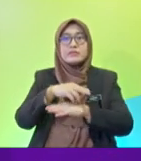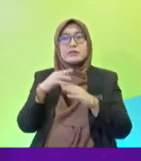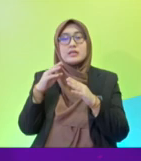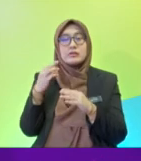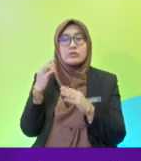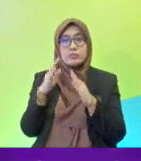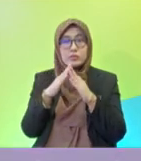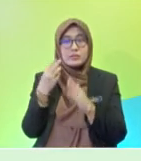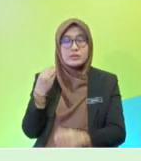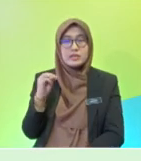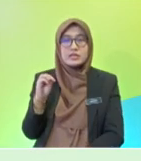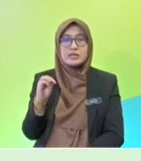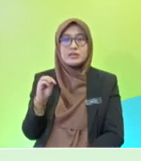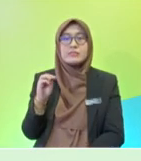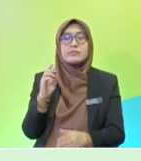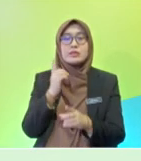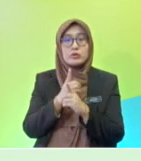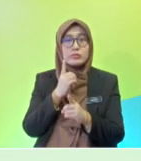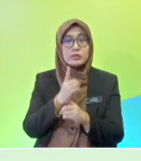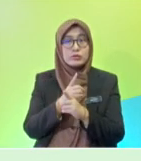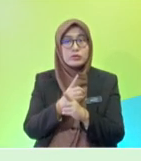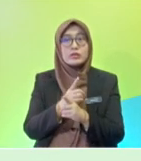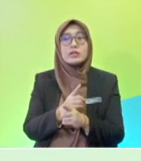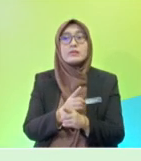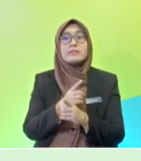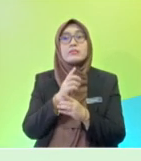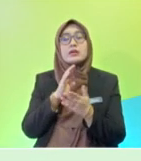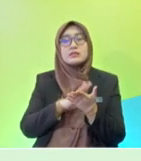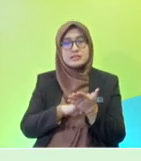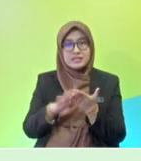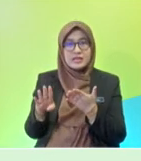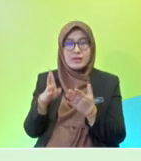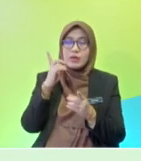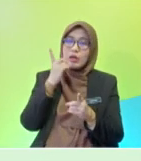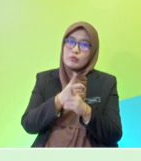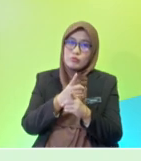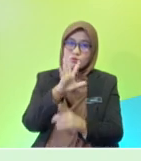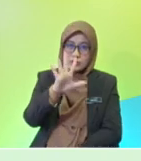kena pastikan rumah mereka halaman rumah mereka betul-betul bersih